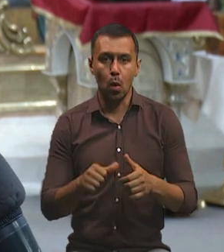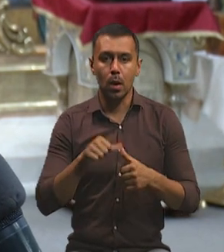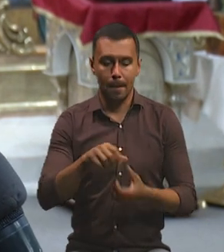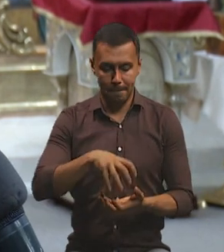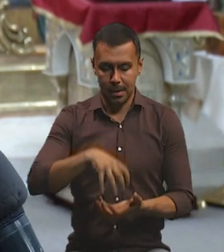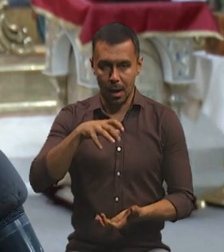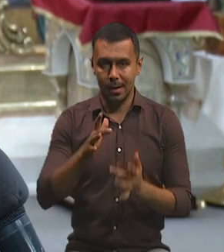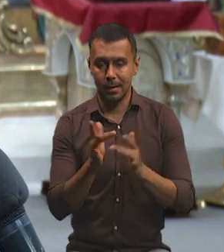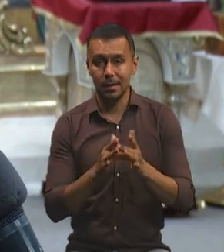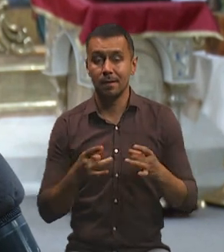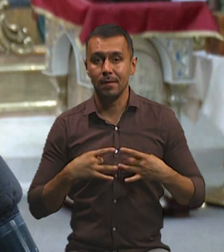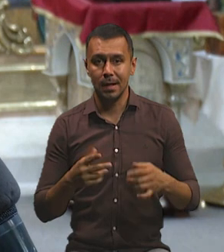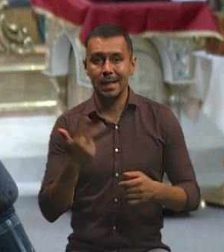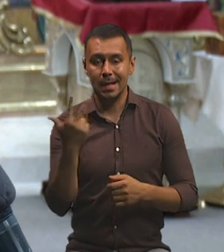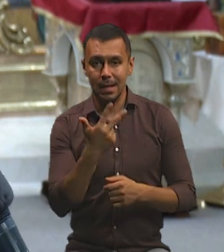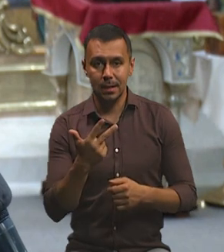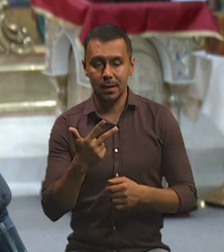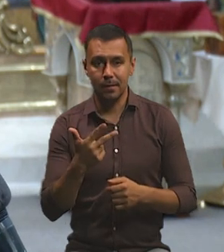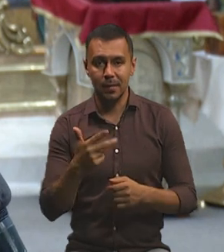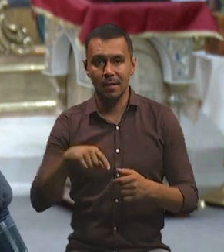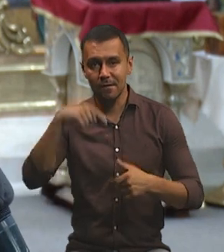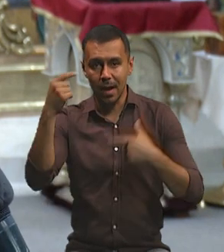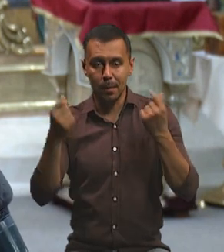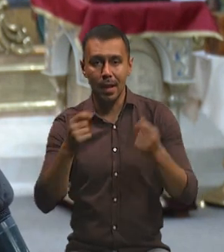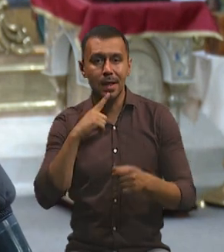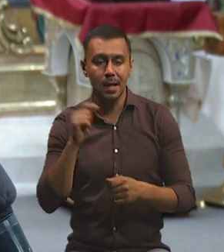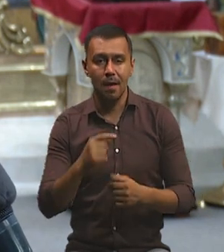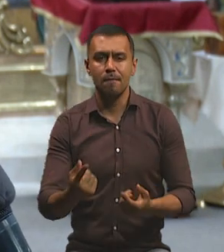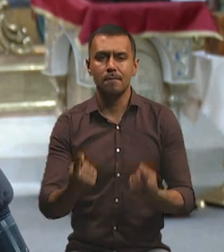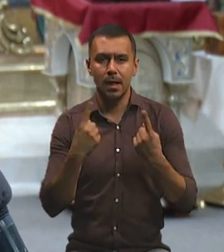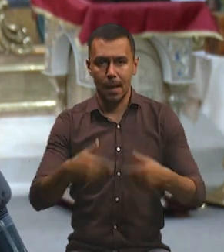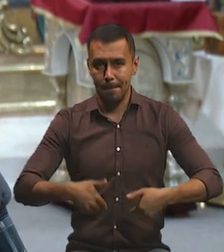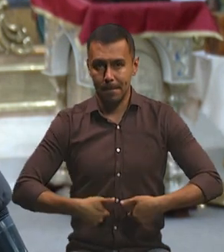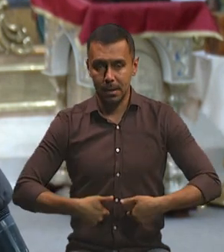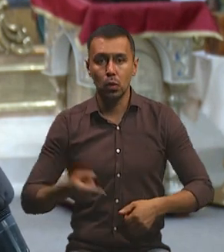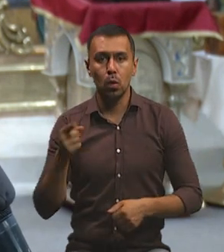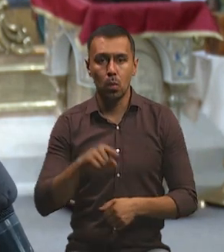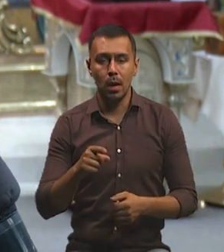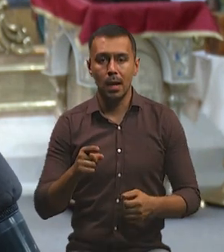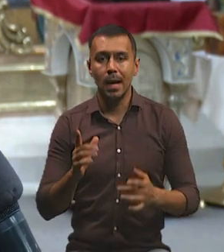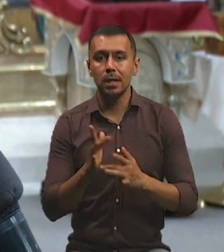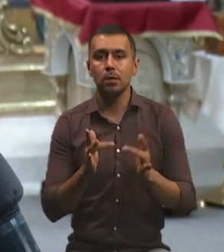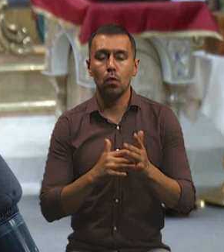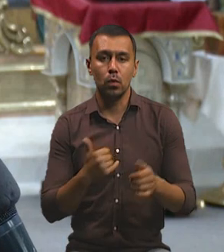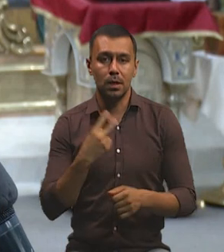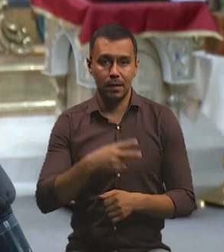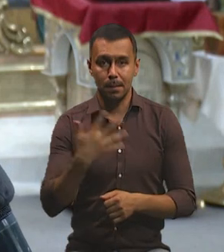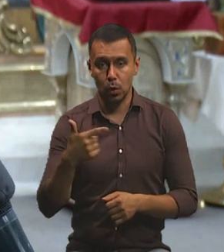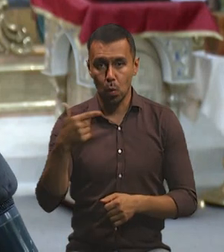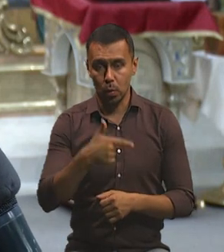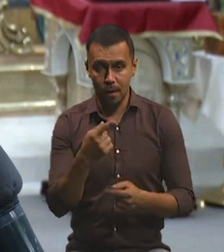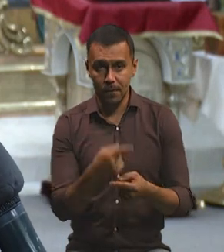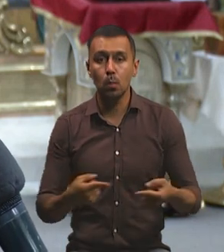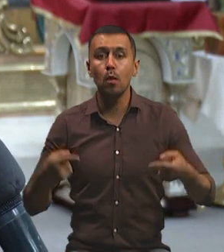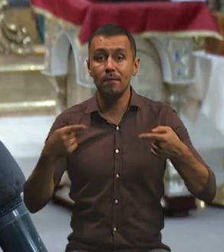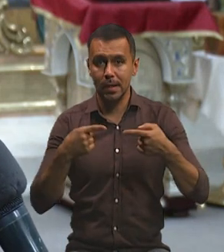Пасхи. Свят Трійці, Вербної неділі і Великого посту. Тому Різдво в нас 25 грудня,